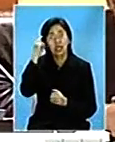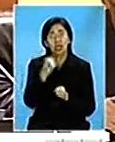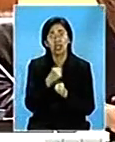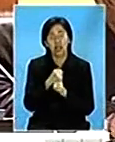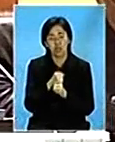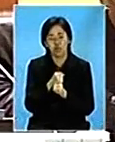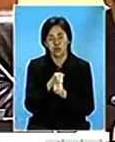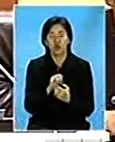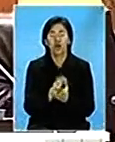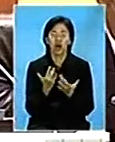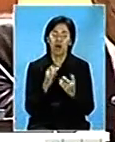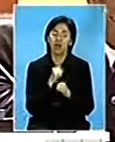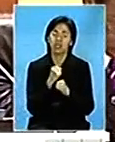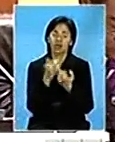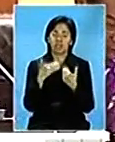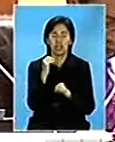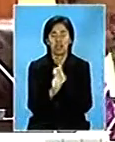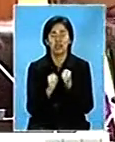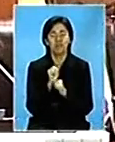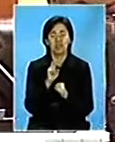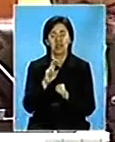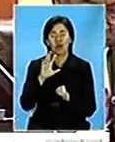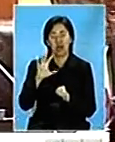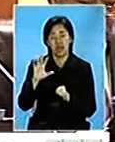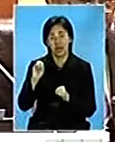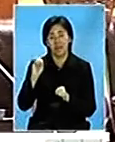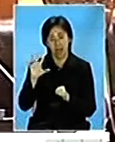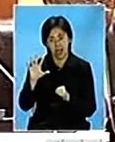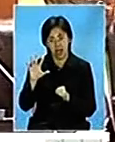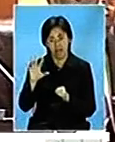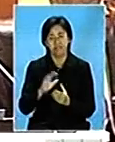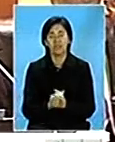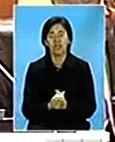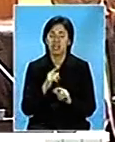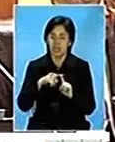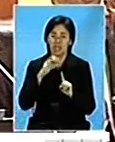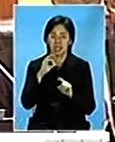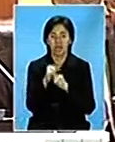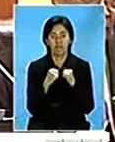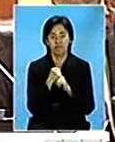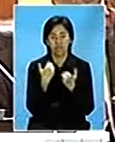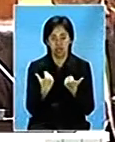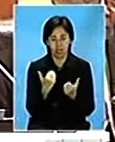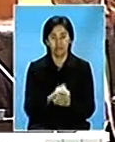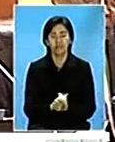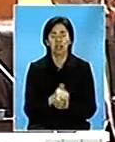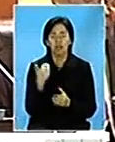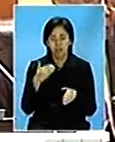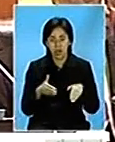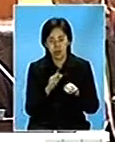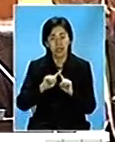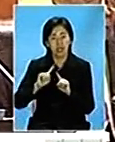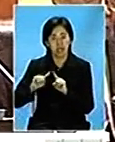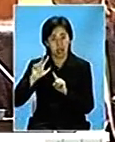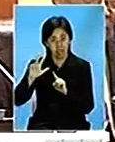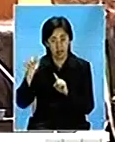ดอยู่ก็ดำเนินการเสร็จในปี2555นี้ในเดือนกันยานี้นะครับส่วนอีก3สายก็คือคลองล